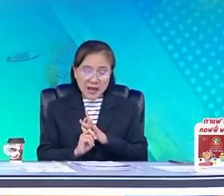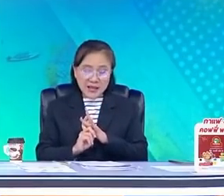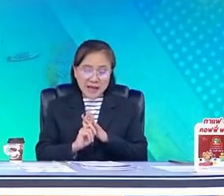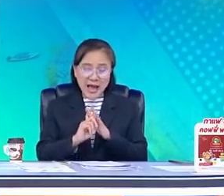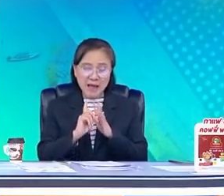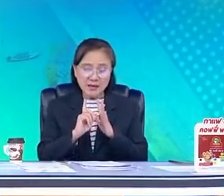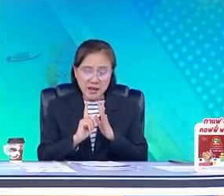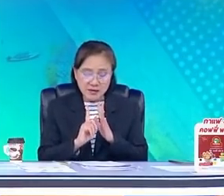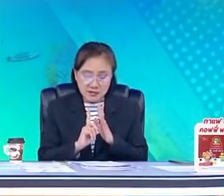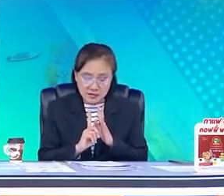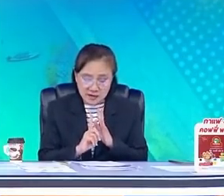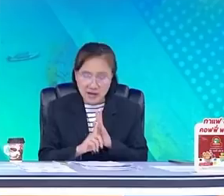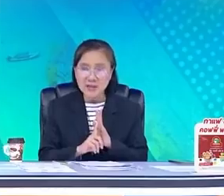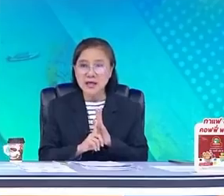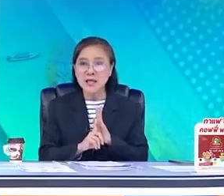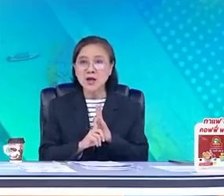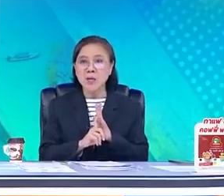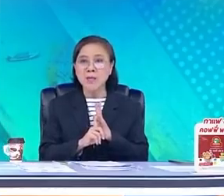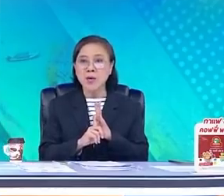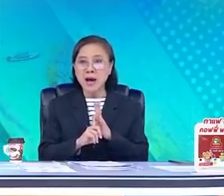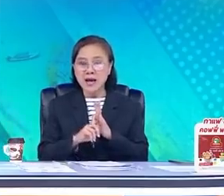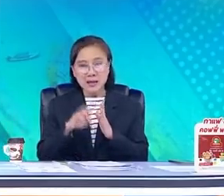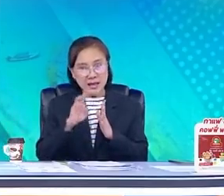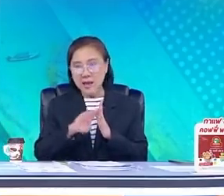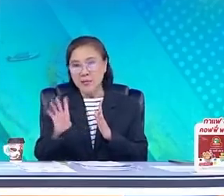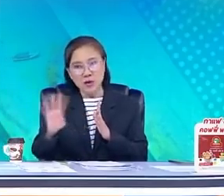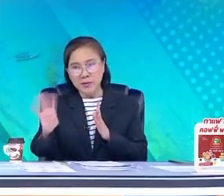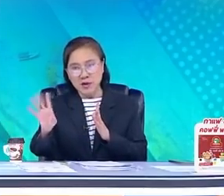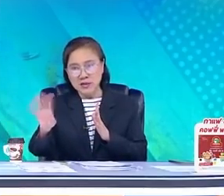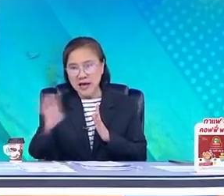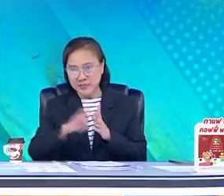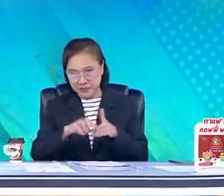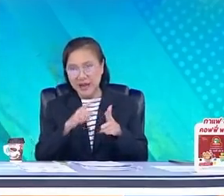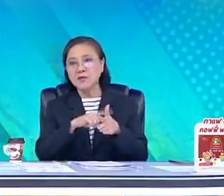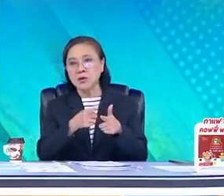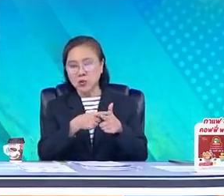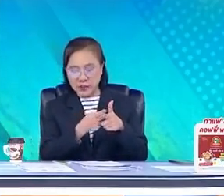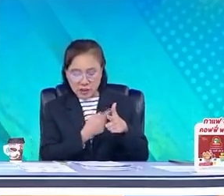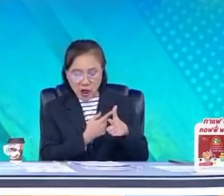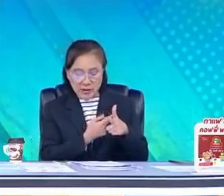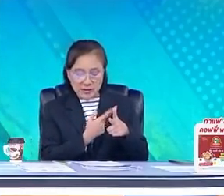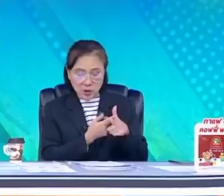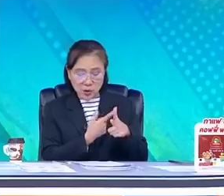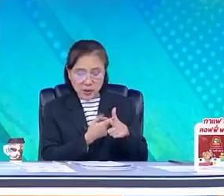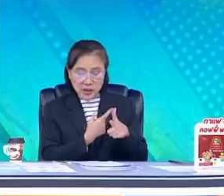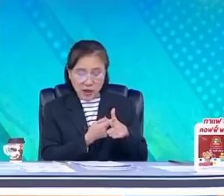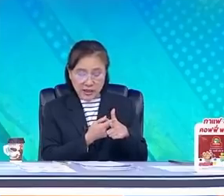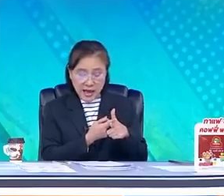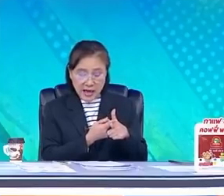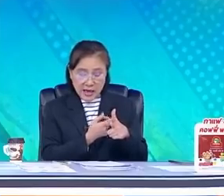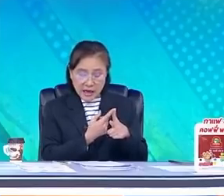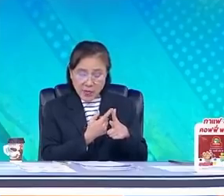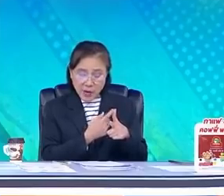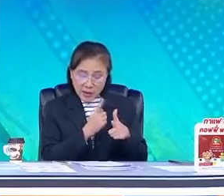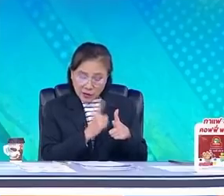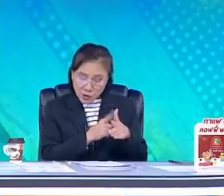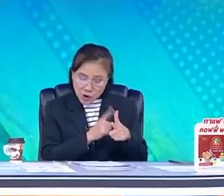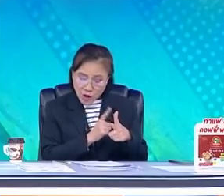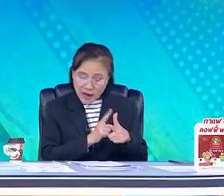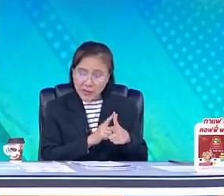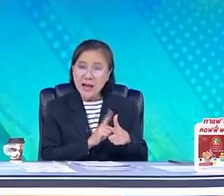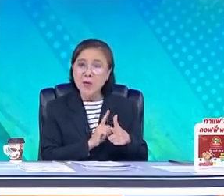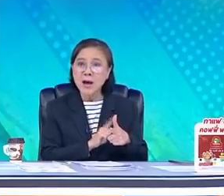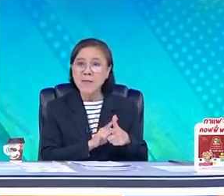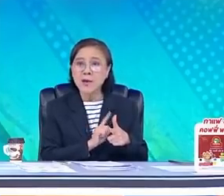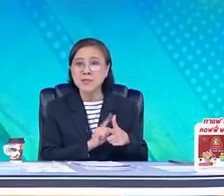นสันแต่ที่CDC นั้นออกมาบอกว่าแกยังไม่ต้องไปจอนสันแกเอา2ตัวนี้ก่อน2ตัวนี้ก่อนนะคะเขาบอกว่าเราต้